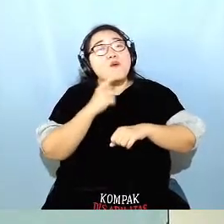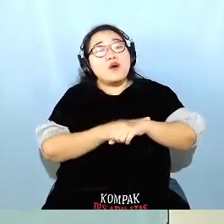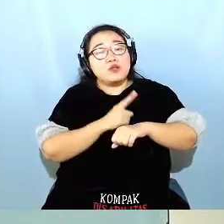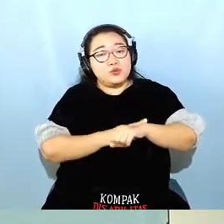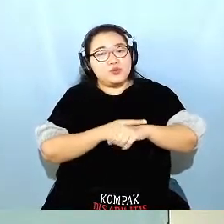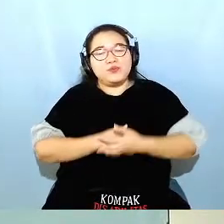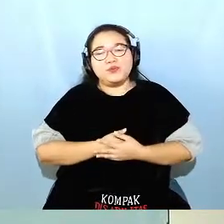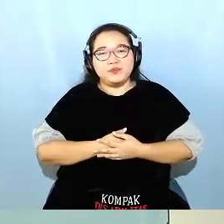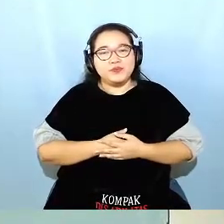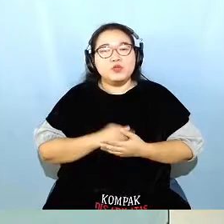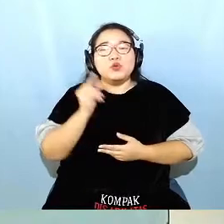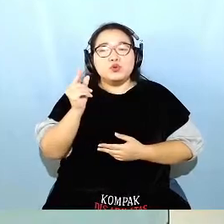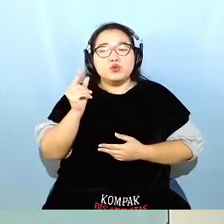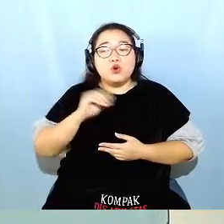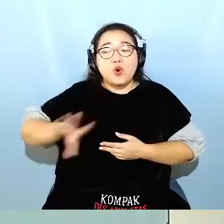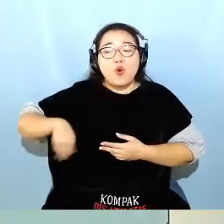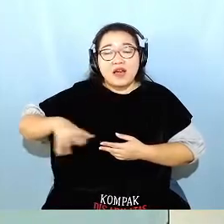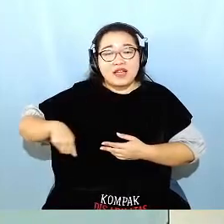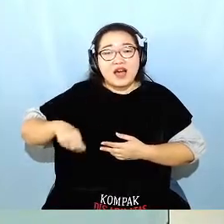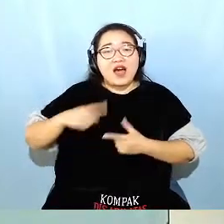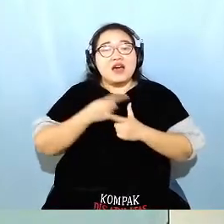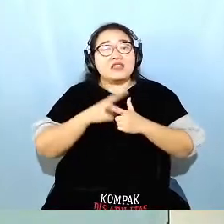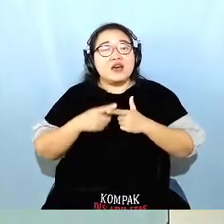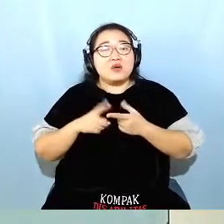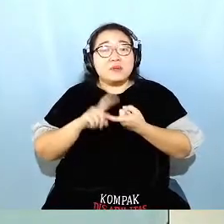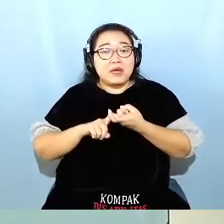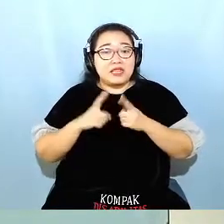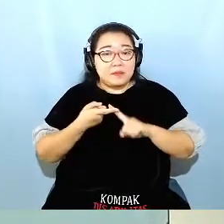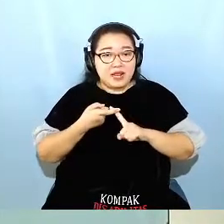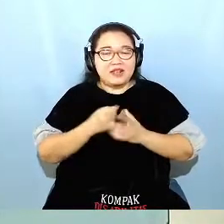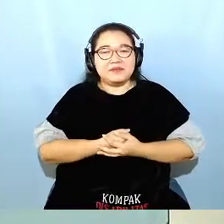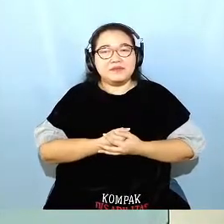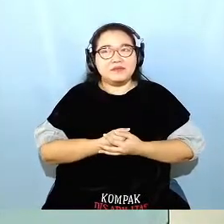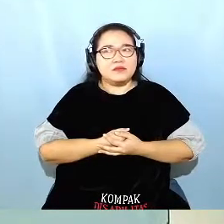menerima pemberian atau berbagi hadiah.